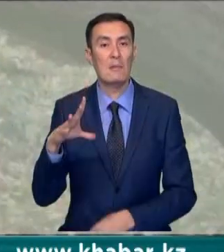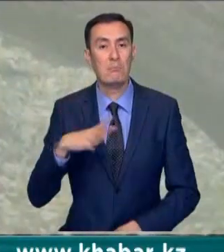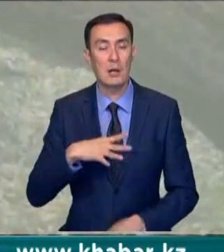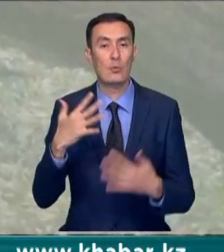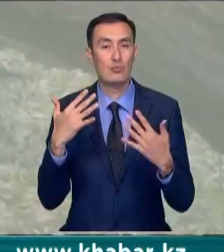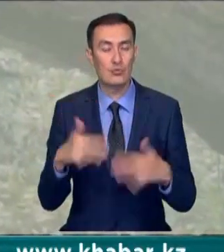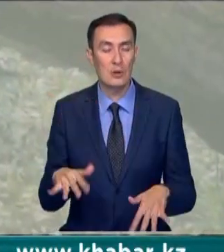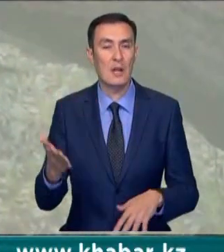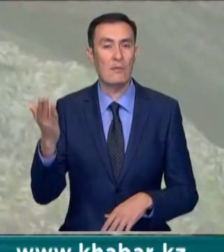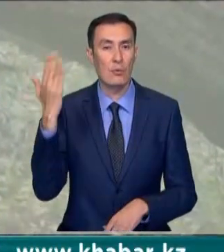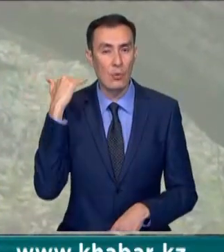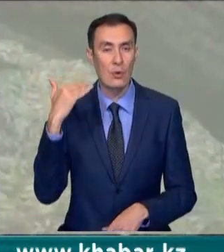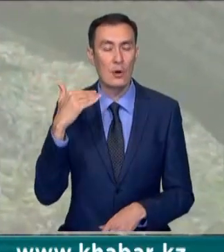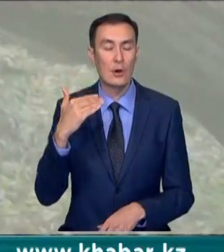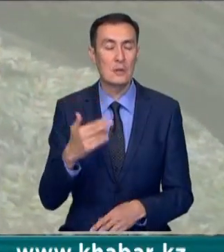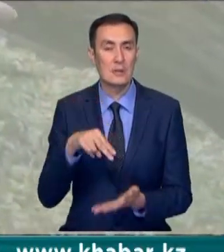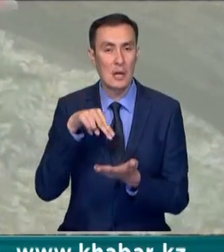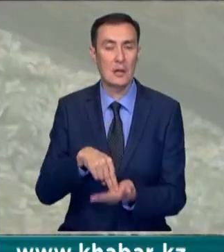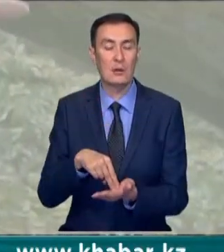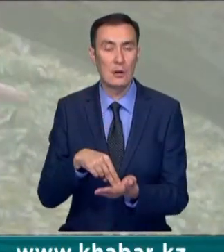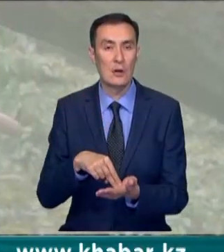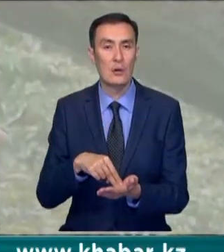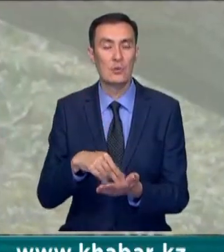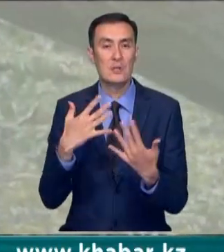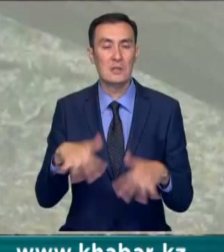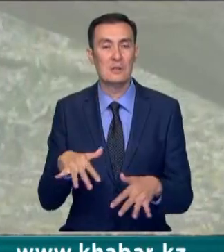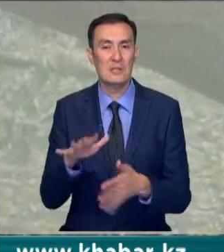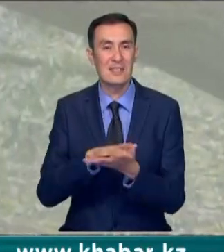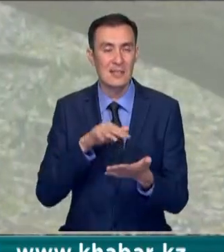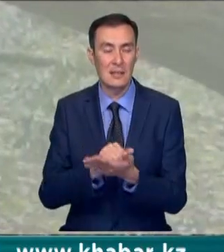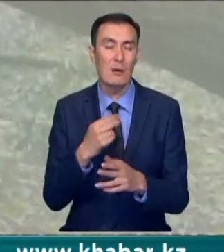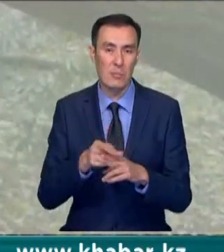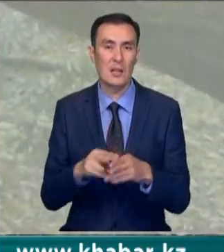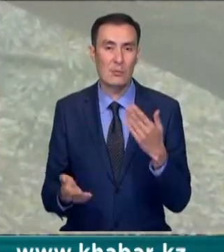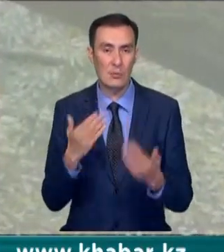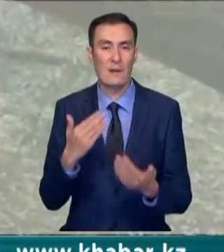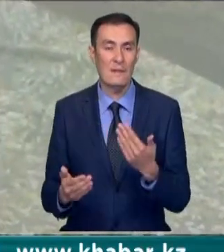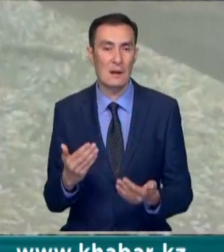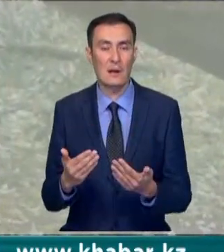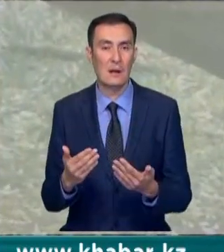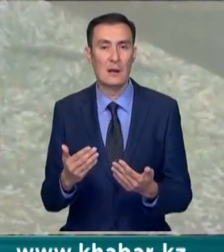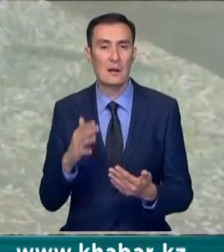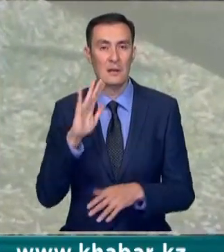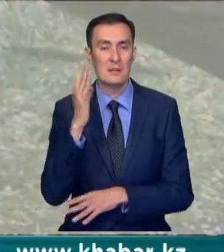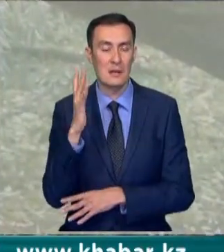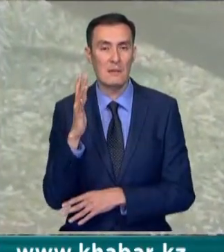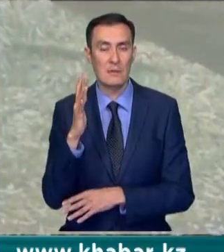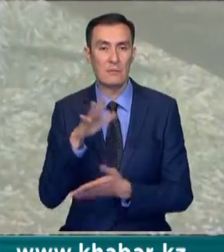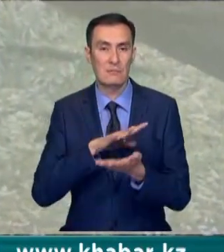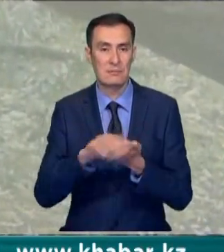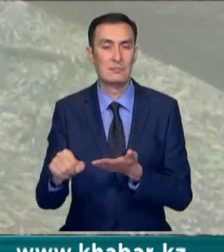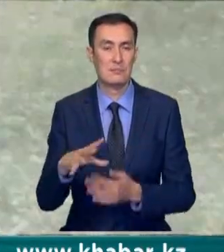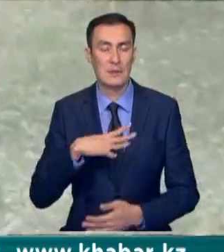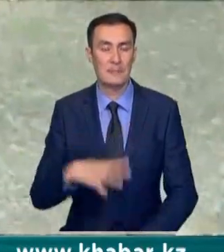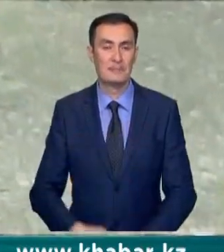было. Давно очень стоит, оно все сгнило уже, поэтому, наверное, его с корнем и